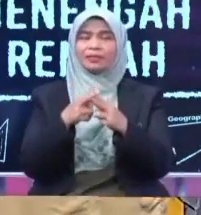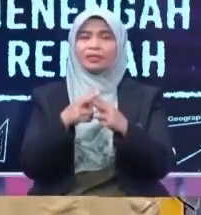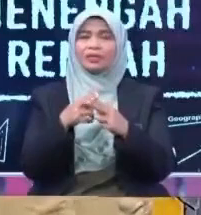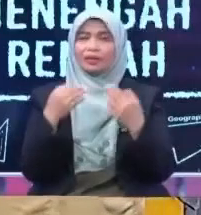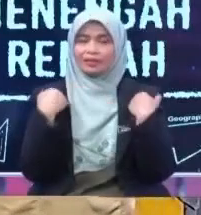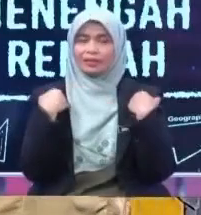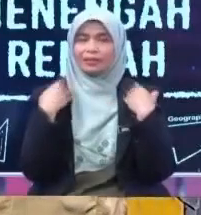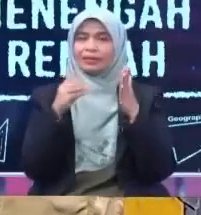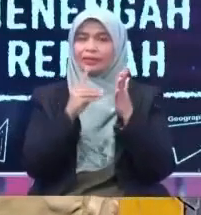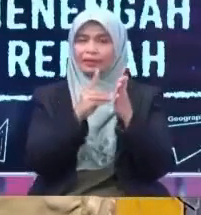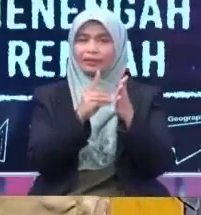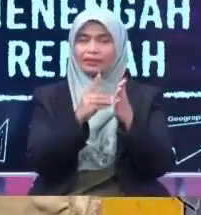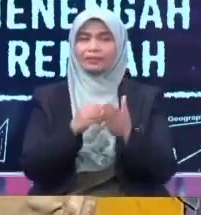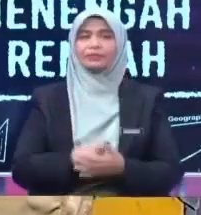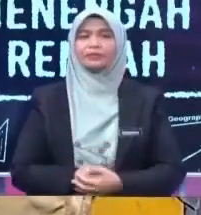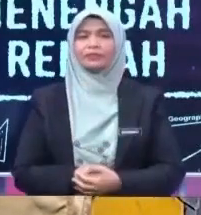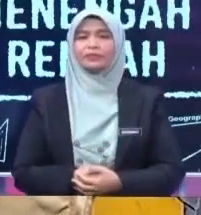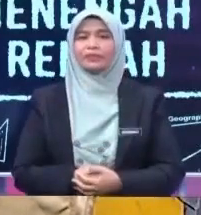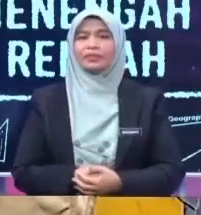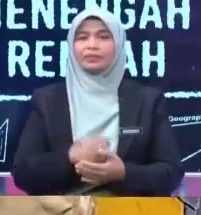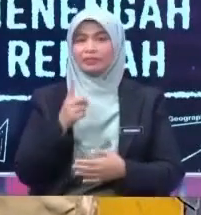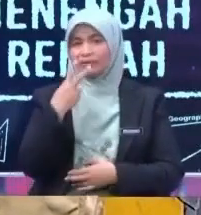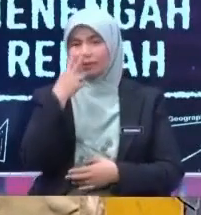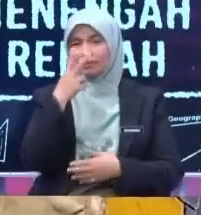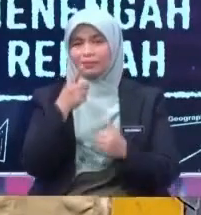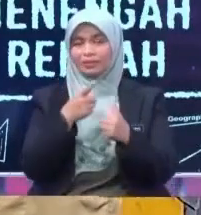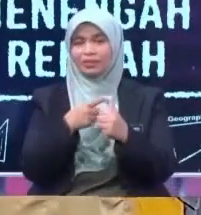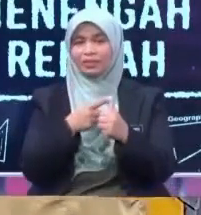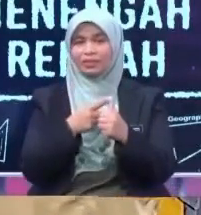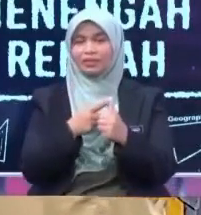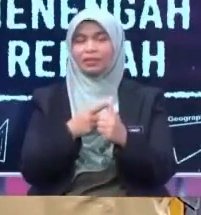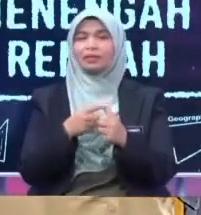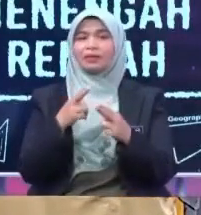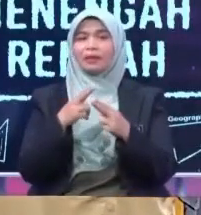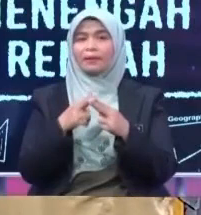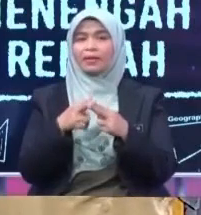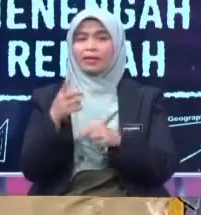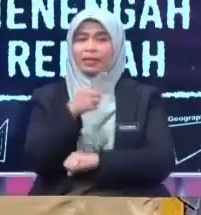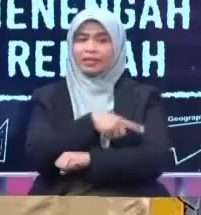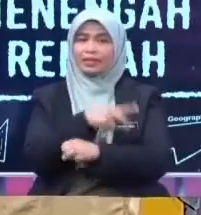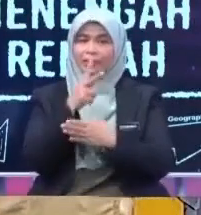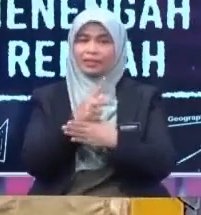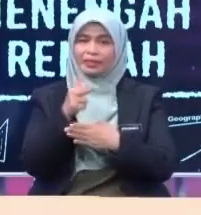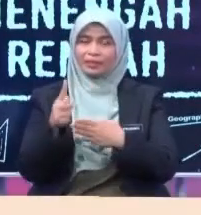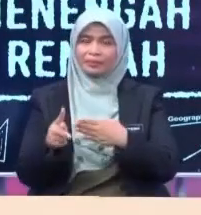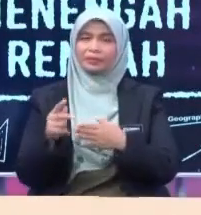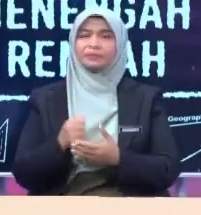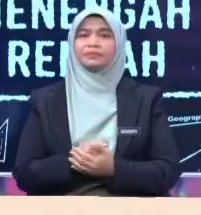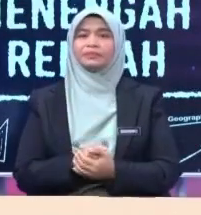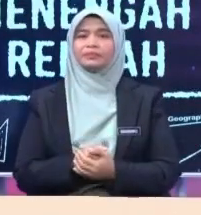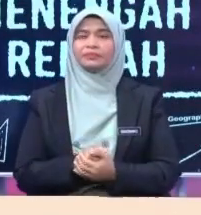dalil-dalil dia pula. Okey, kita tengok yang pertama ialah Yaumul Qiyamah ataupun hari kiamat tadi kan. Okey,